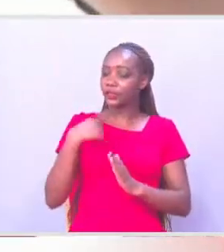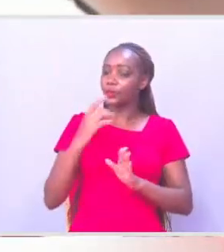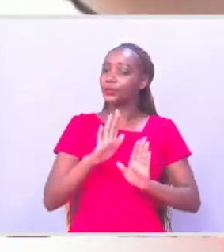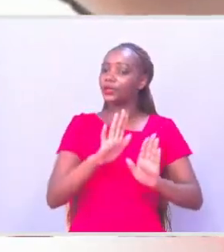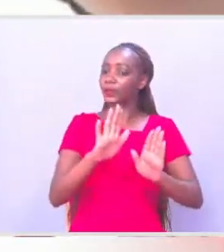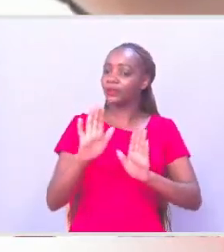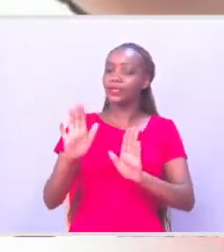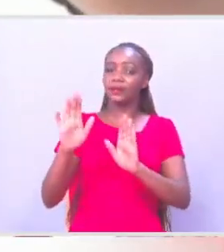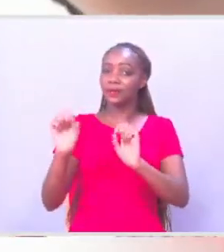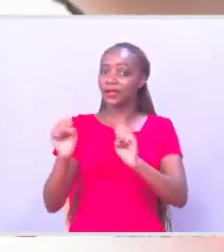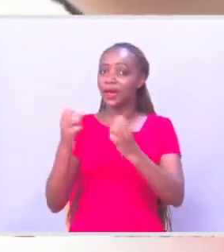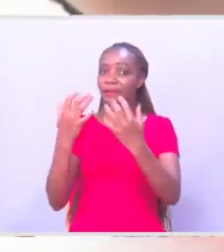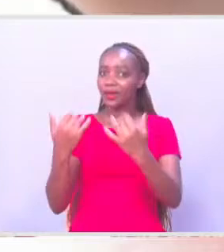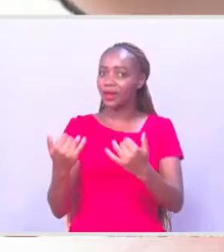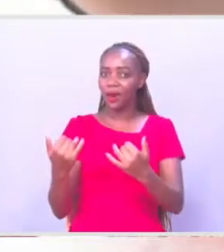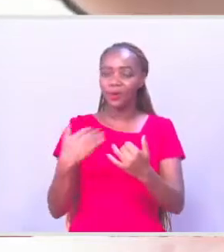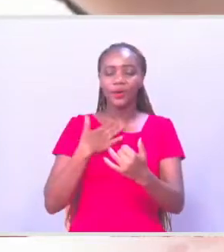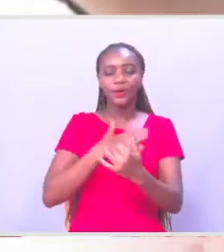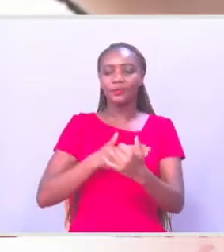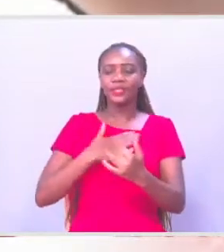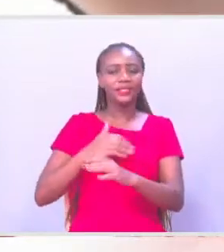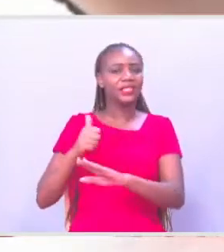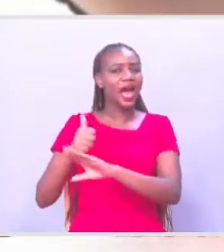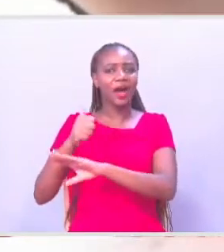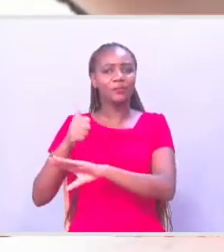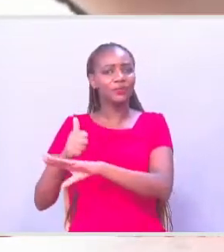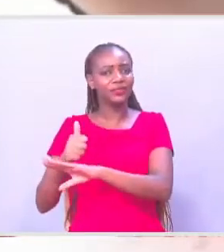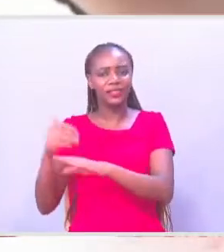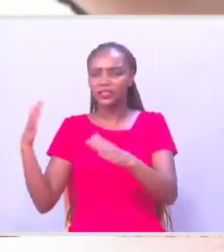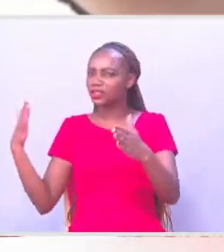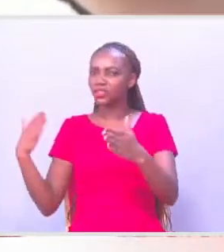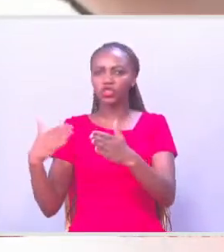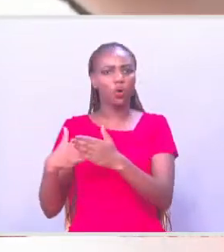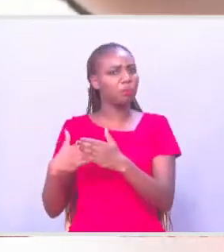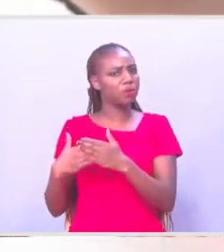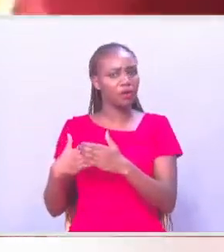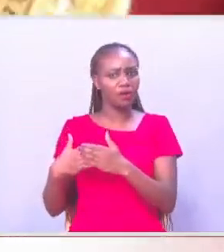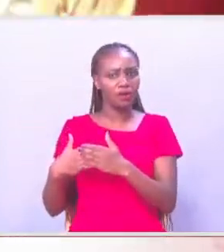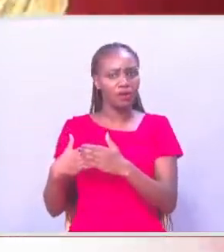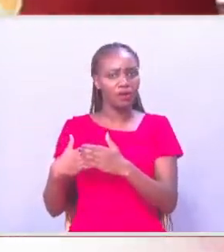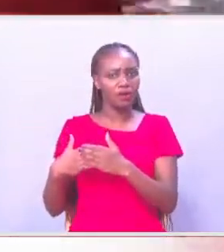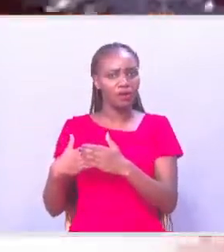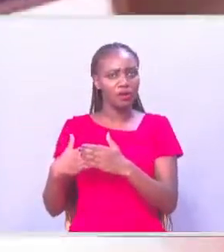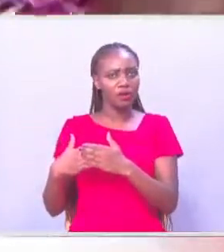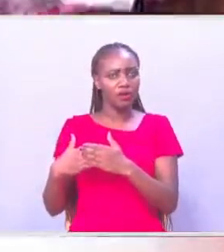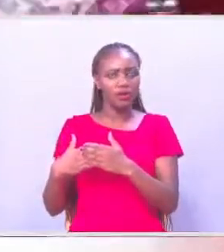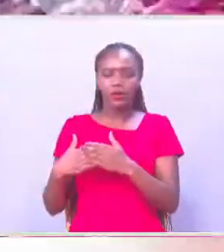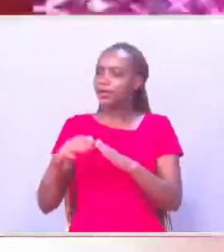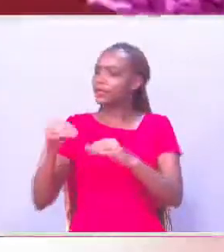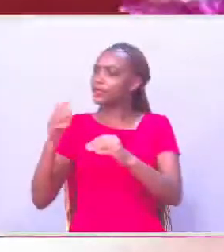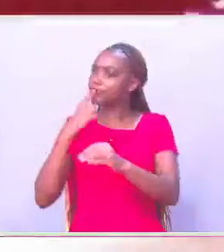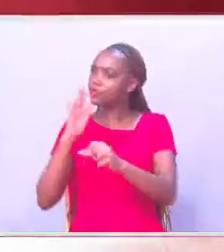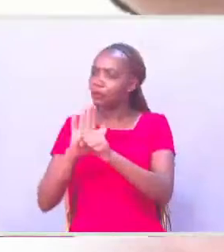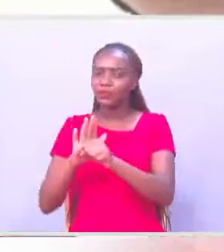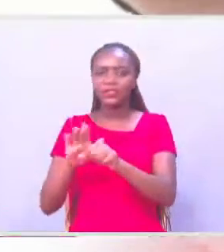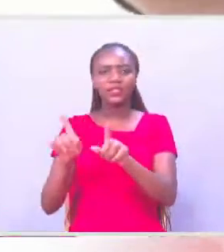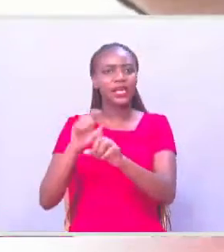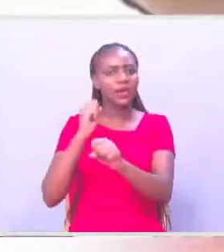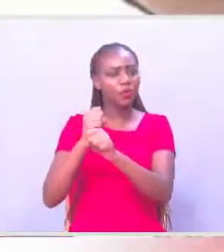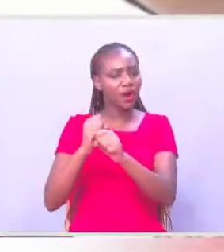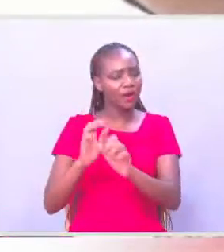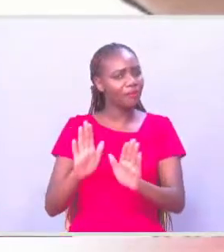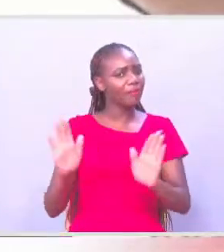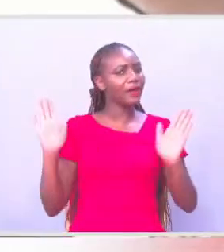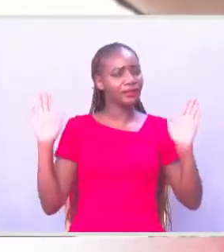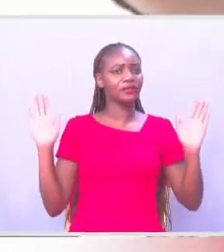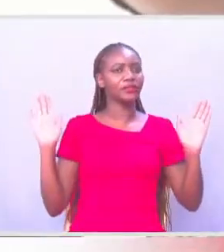campaign wasiongee juu ya mwingine, wacha ongee sera zake na ile kazi yenye atafanya. Na tunaomba ya kwamba